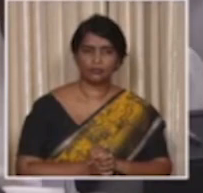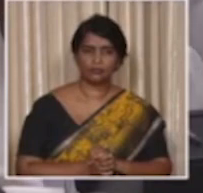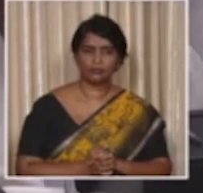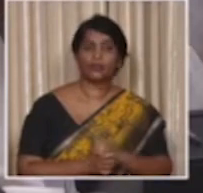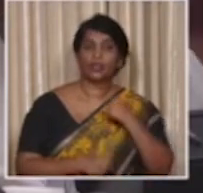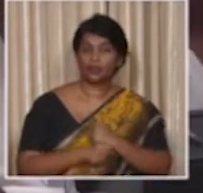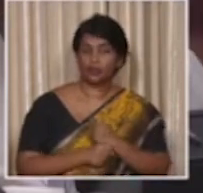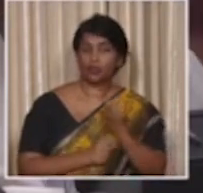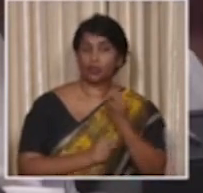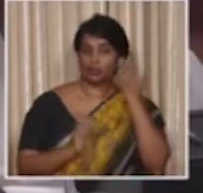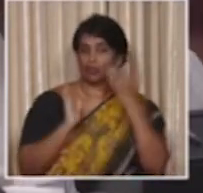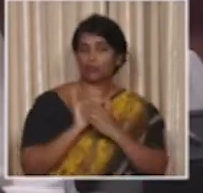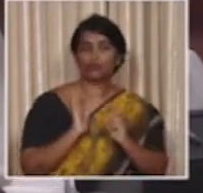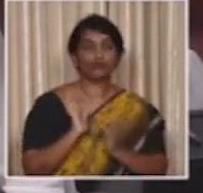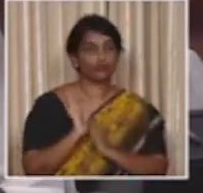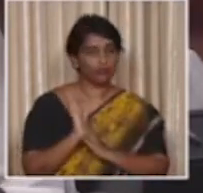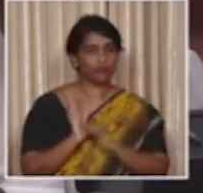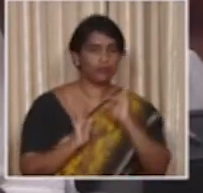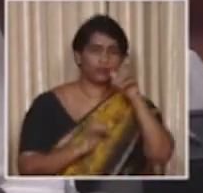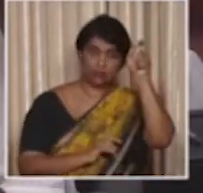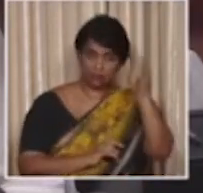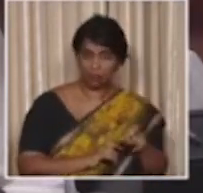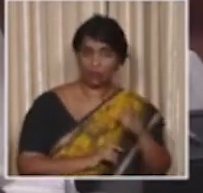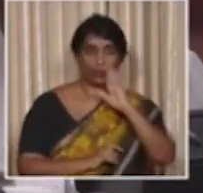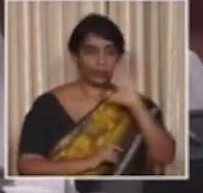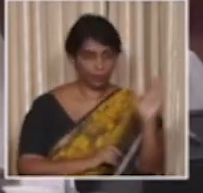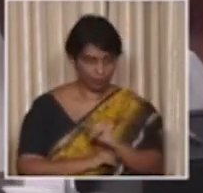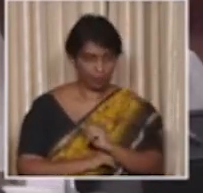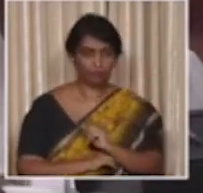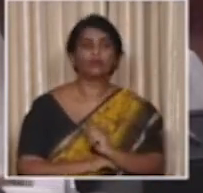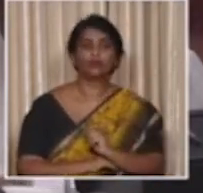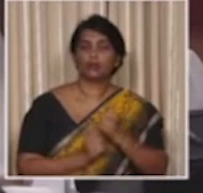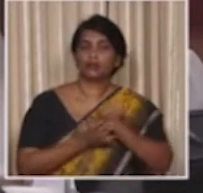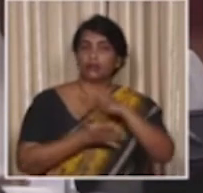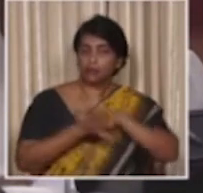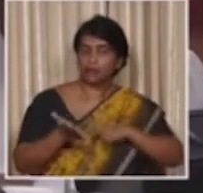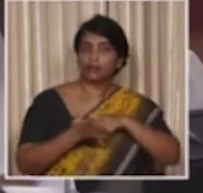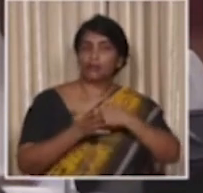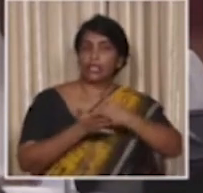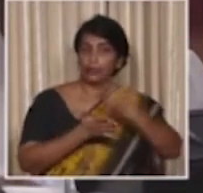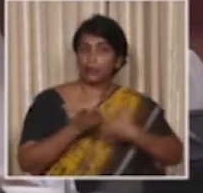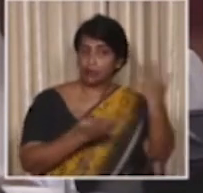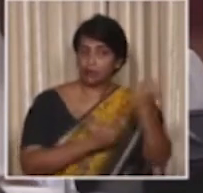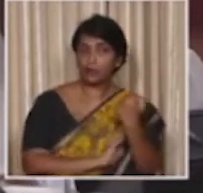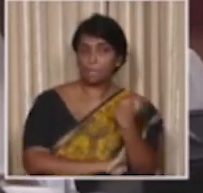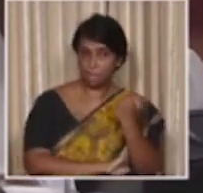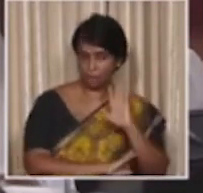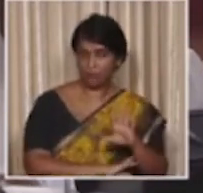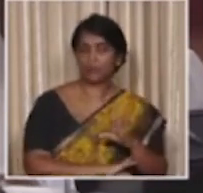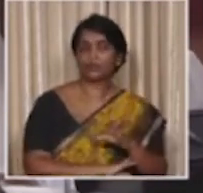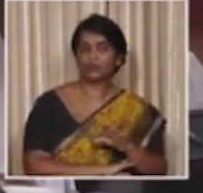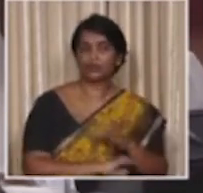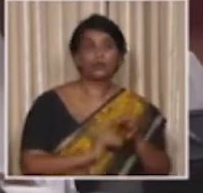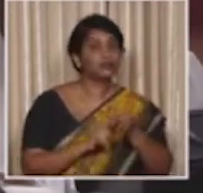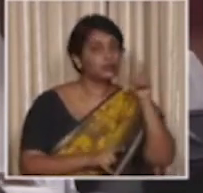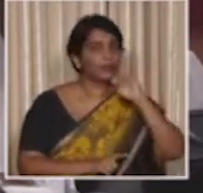රජයේ මුදල් පිළිබඳ කාරක සභාව විසින් යම් තැනැත්තෙක් ඇදවීම සහ ලියකියවිලි වාර්තා ගෙන්වා ගැනීමට බලය තිබිය යුතුය.